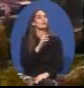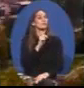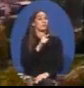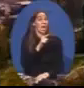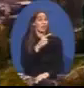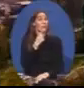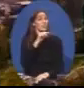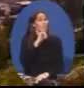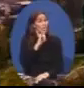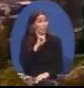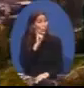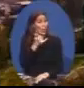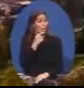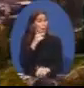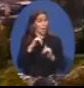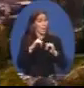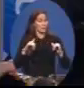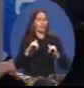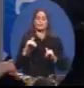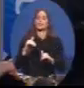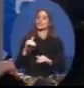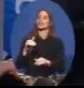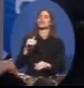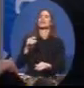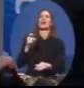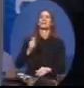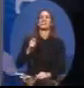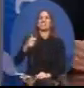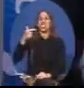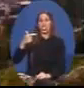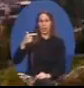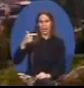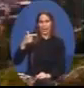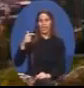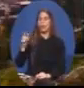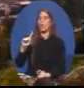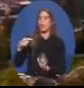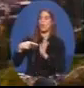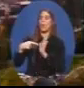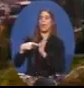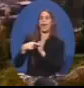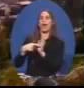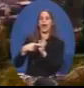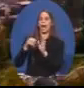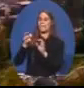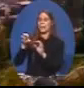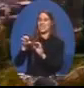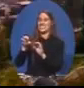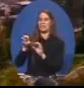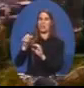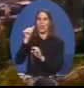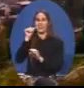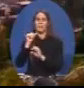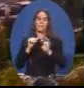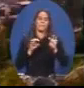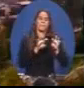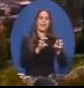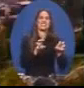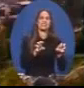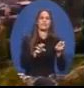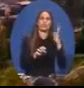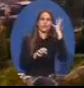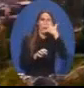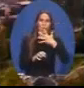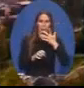כן נאמרת שיש אפרטהייד בבתי חולים? מה שעשה חבר הכנסת ג'בארין, הוא הציג תמונה עם ברזים ללבנים וברזים לשחורים.